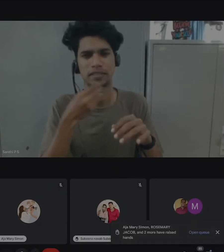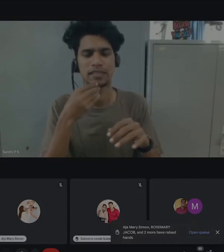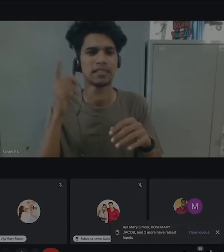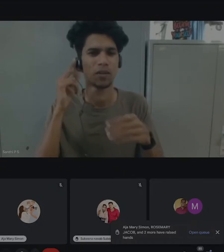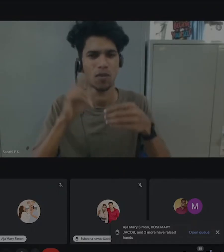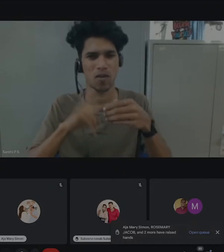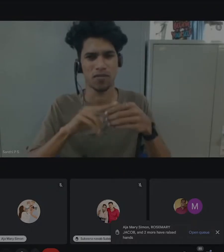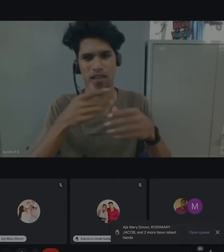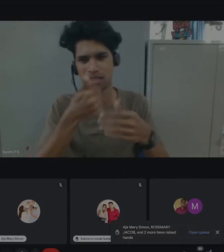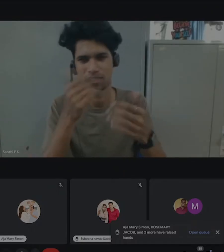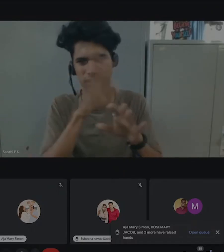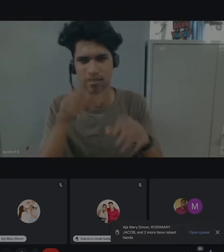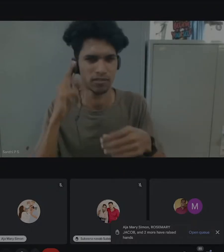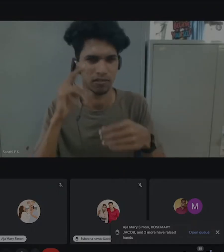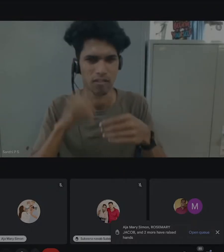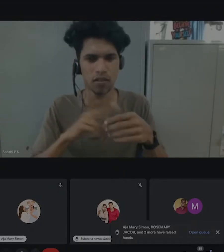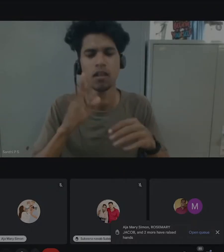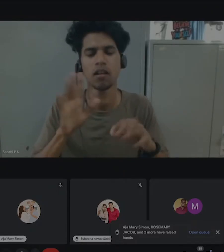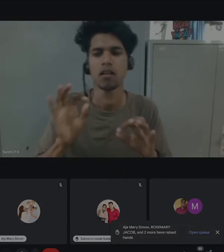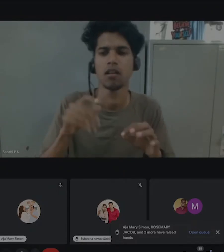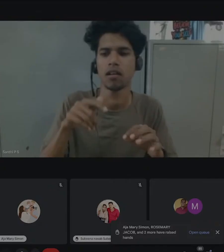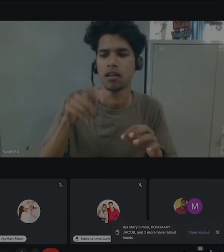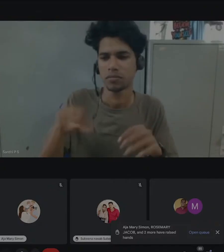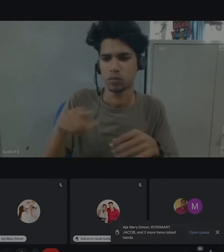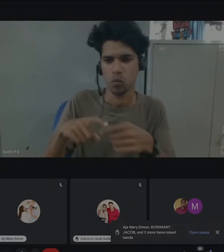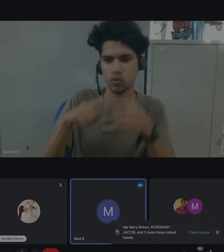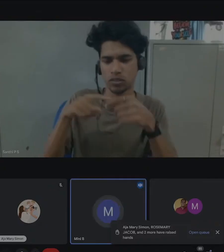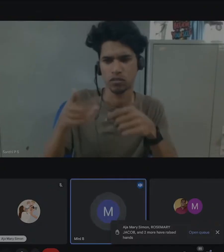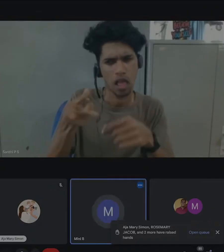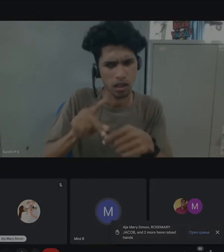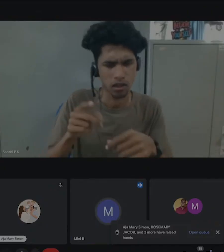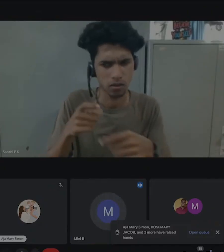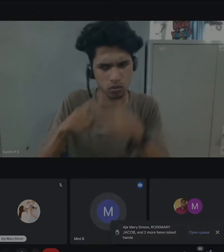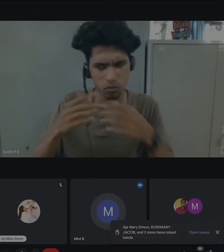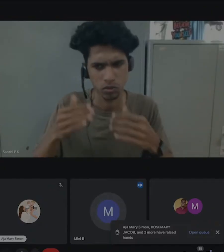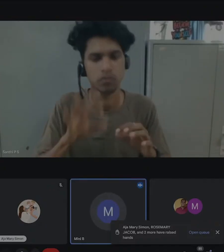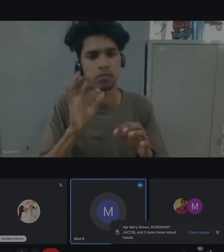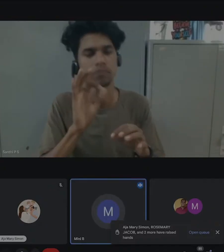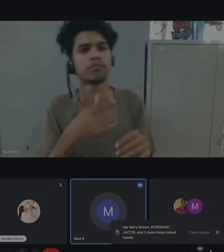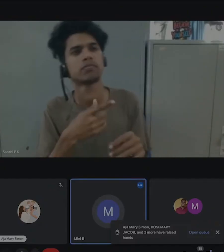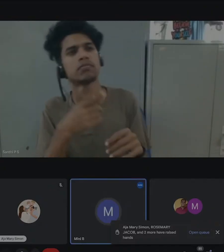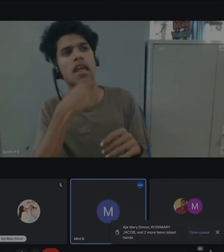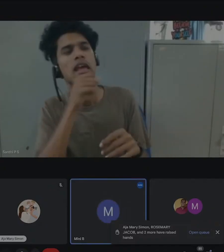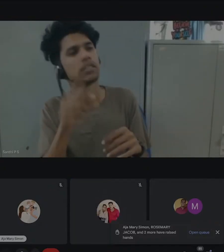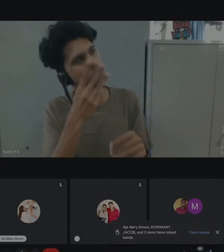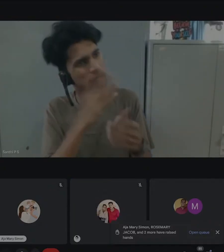കൂടെ ഡീറ്റെയിൽസ് തരാമോ? മാഡം, 3 വയസ്സ് കഴിഞ്ഞ കുട്ടിയാണ്,